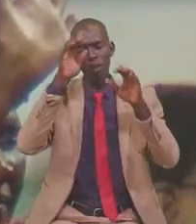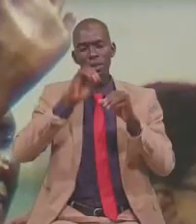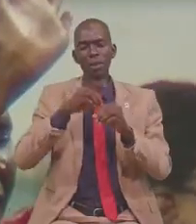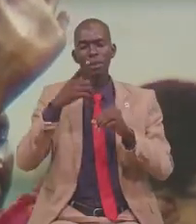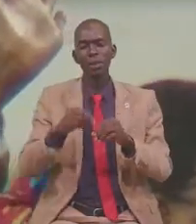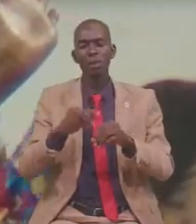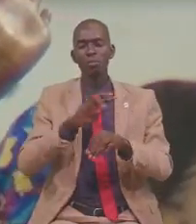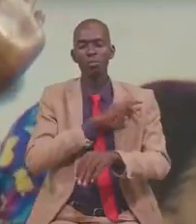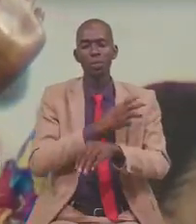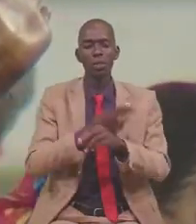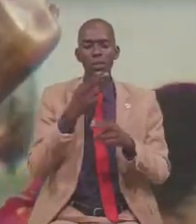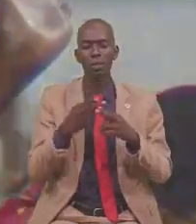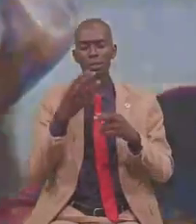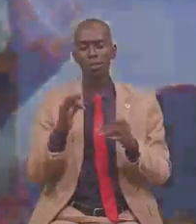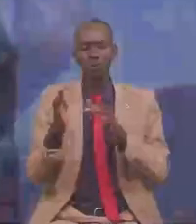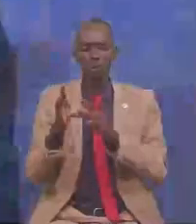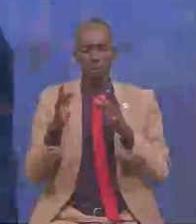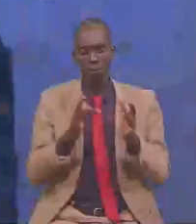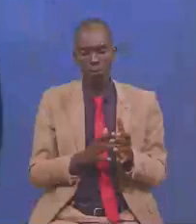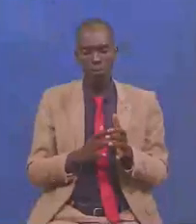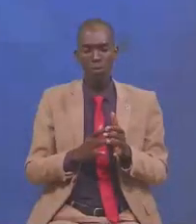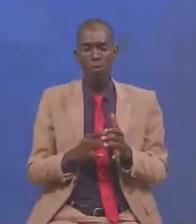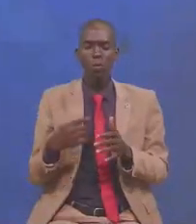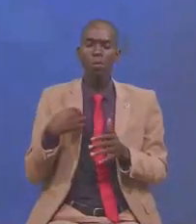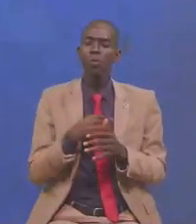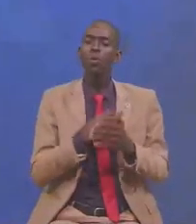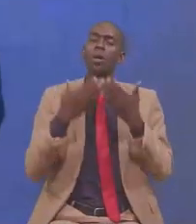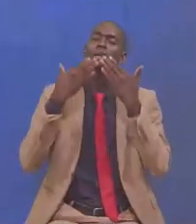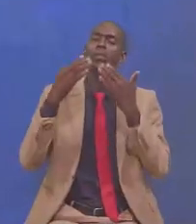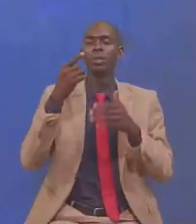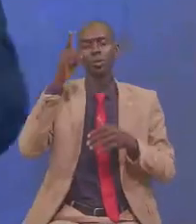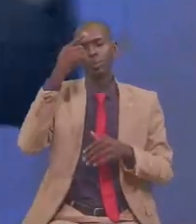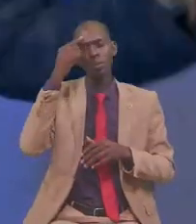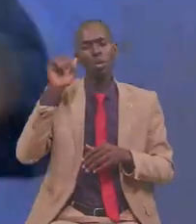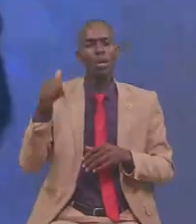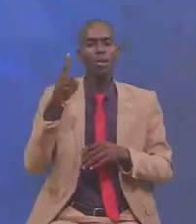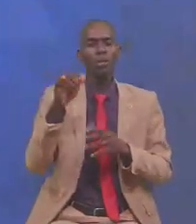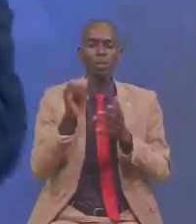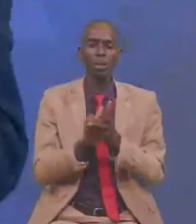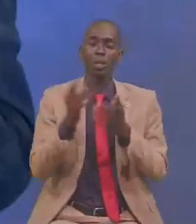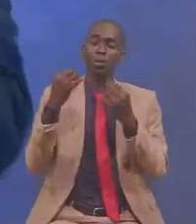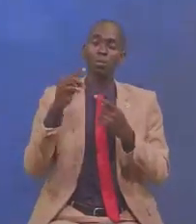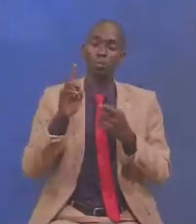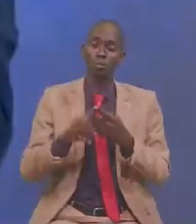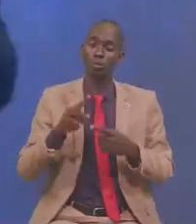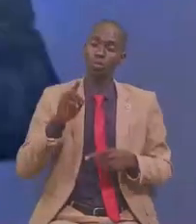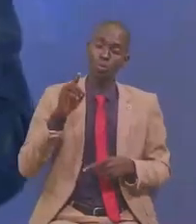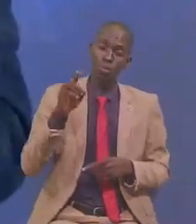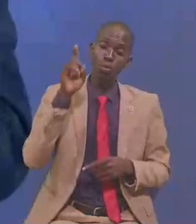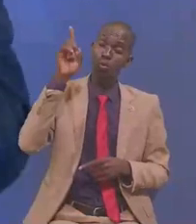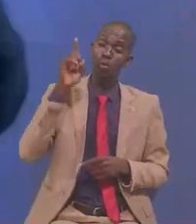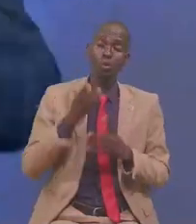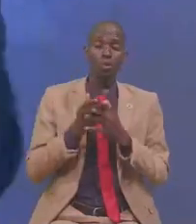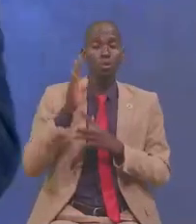nom puissant de Jésus. Nous te remercions parce que tu ne mettras pas dehors celui qui vient par Christ,